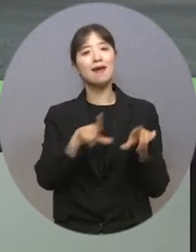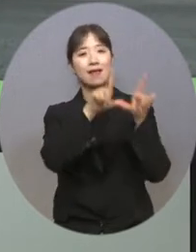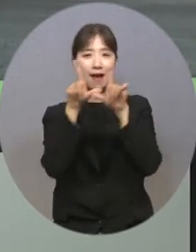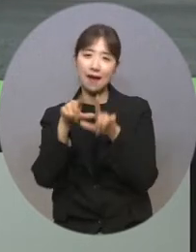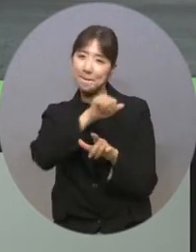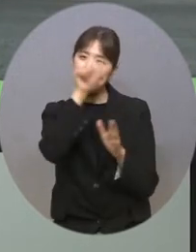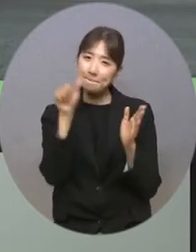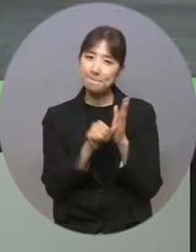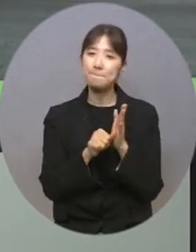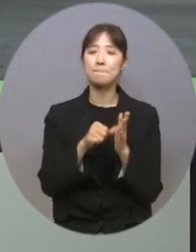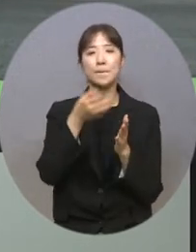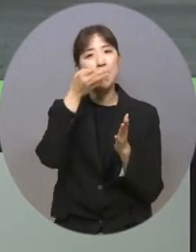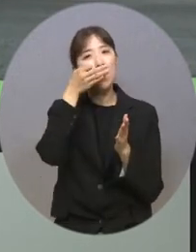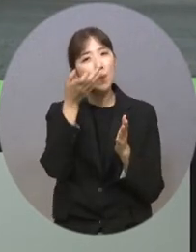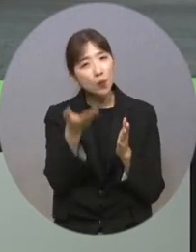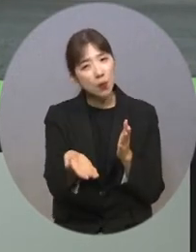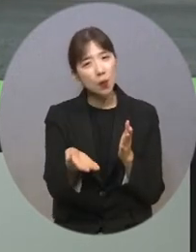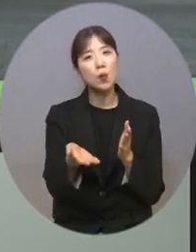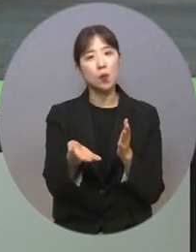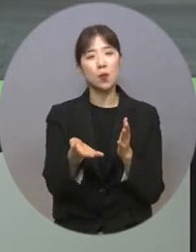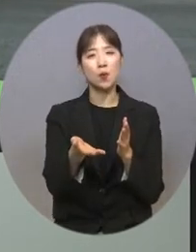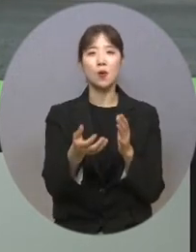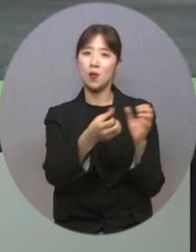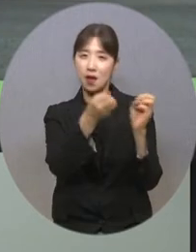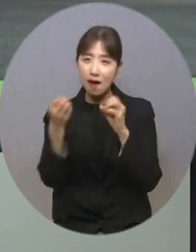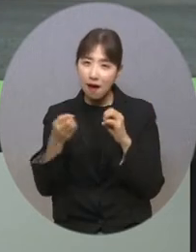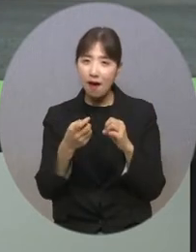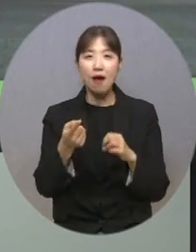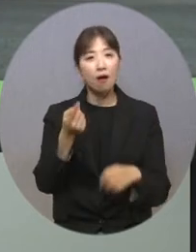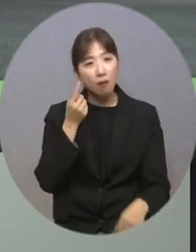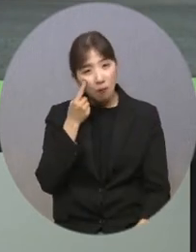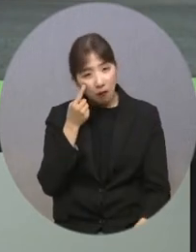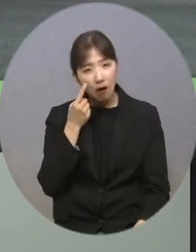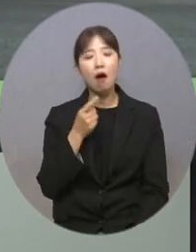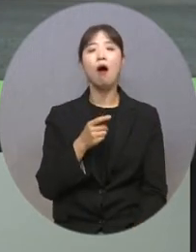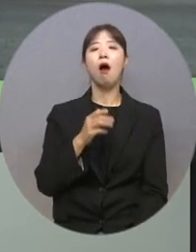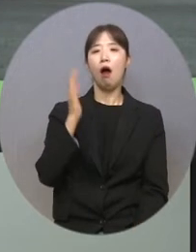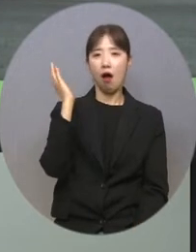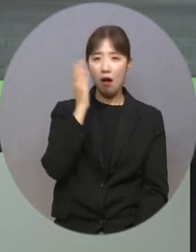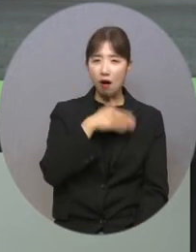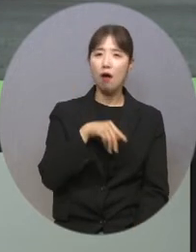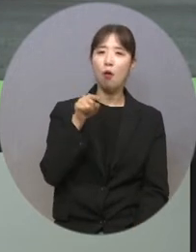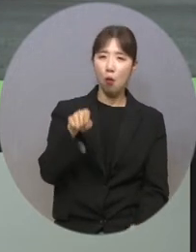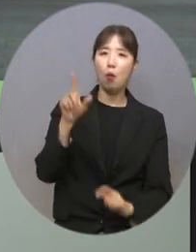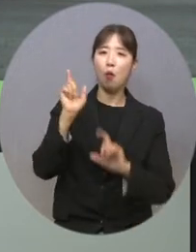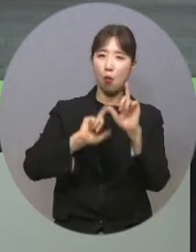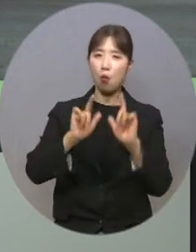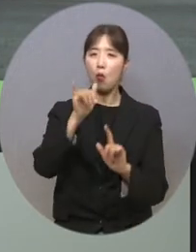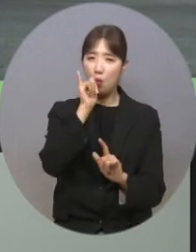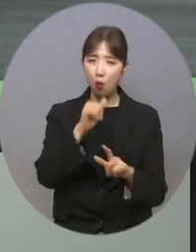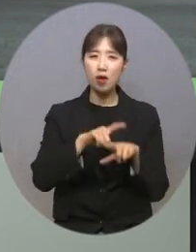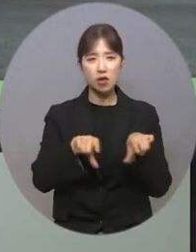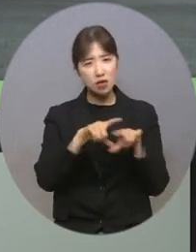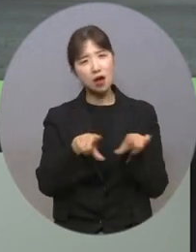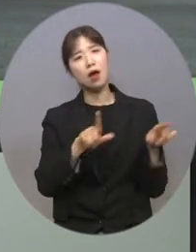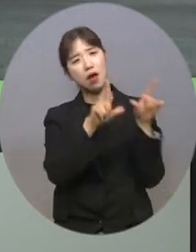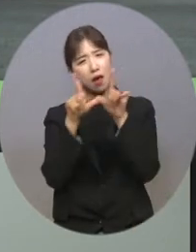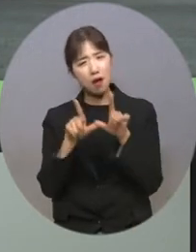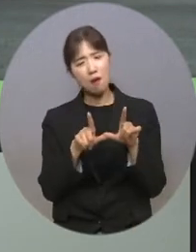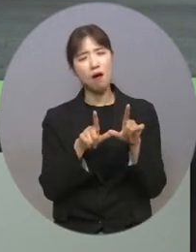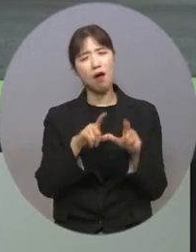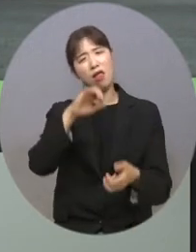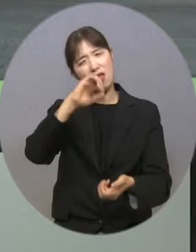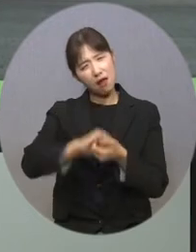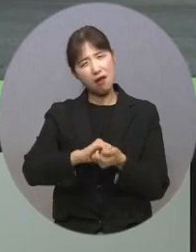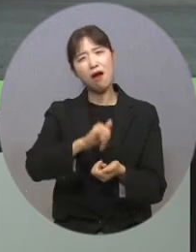들려드리고 나눔으로써 어떤 아이 저럴 수 있구나 또 일상에서의 여러가지 제약이